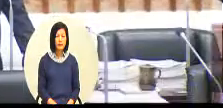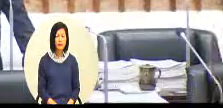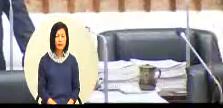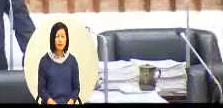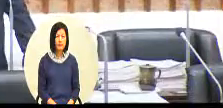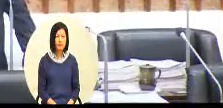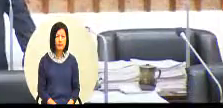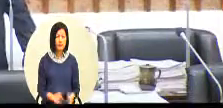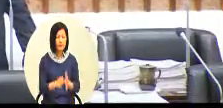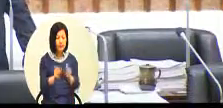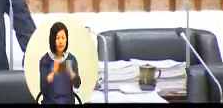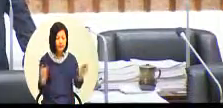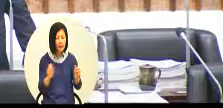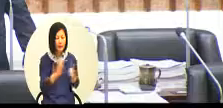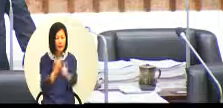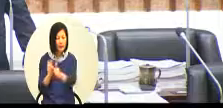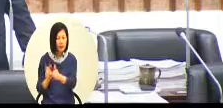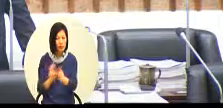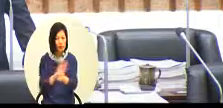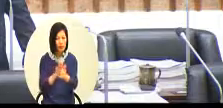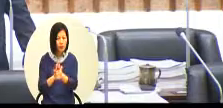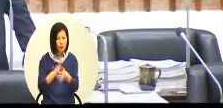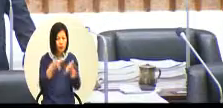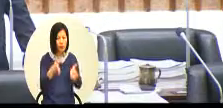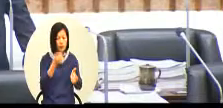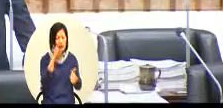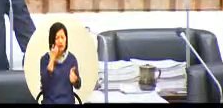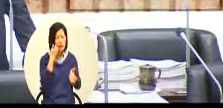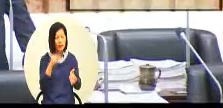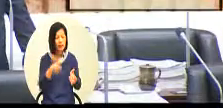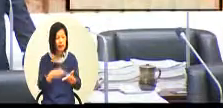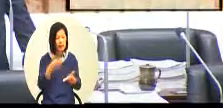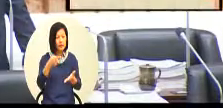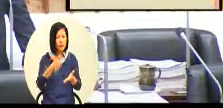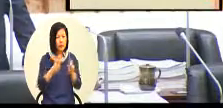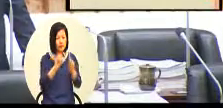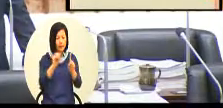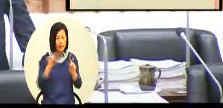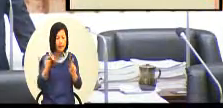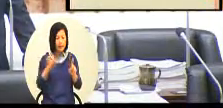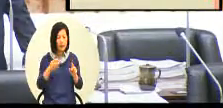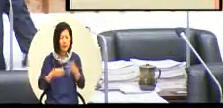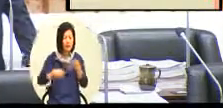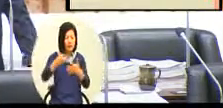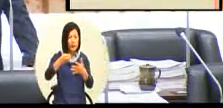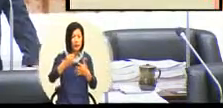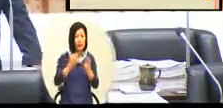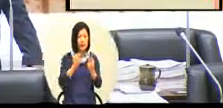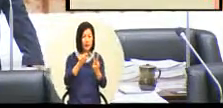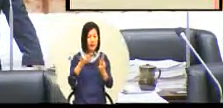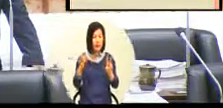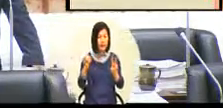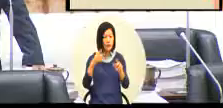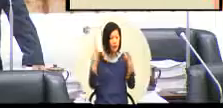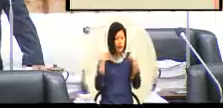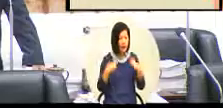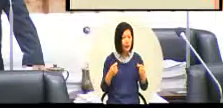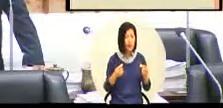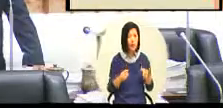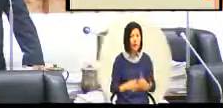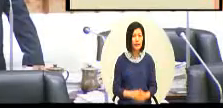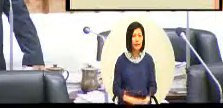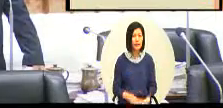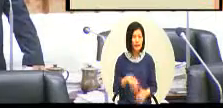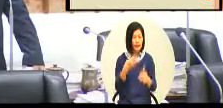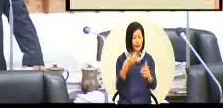我们长照的现在的服务的对象，我们在这一次从 1.0 跳到 2.0， 我们把原有的